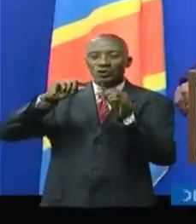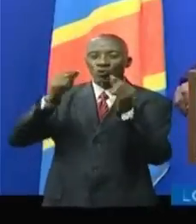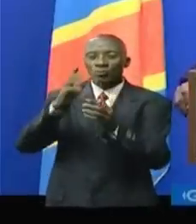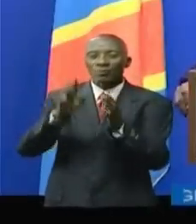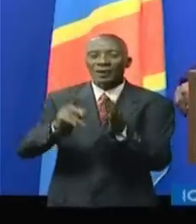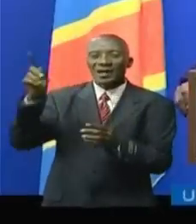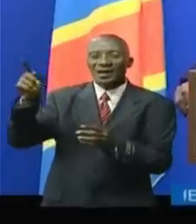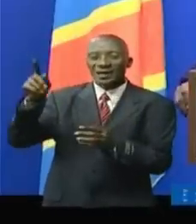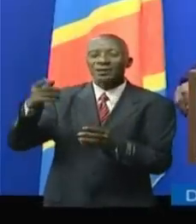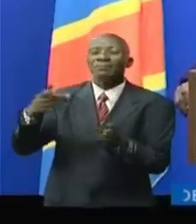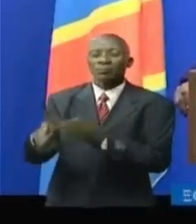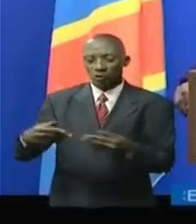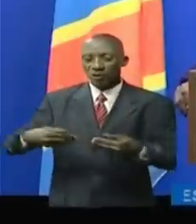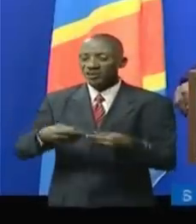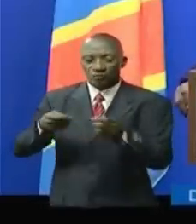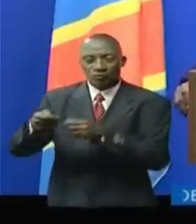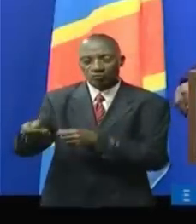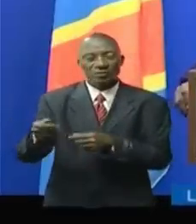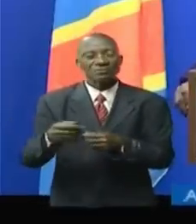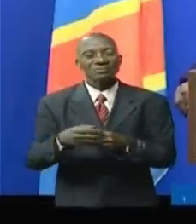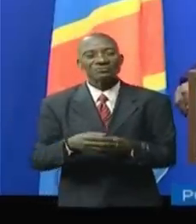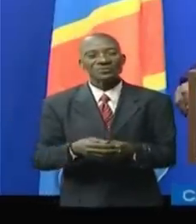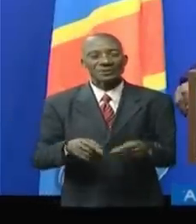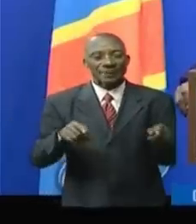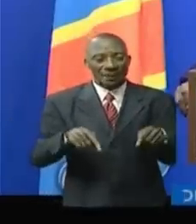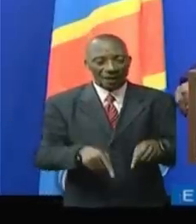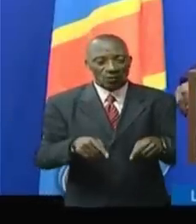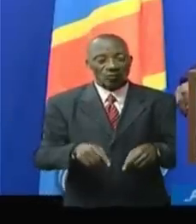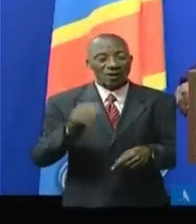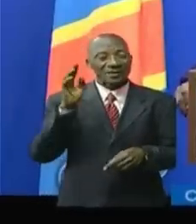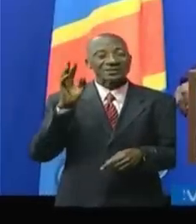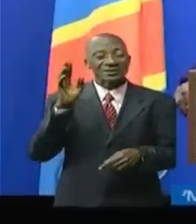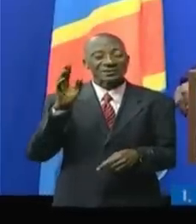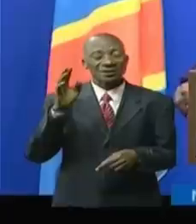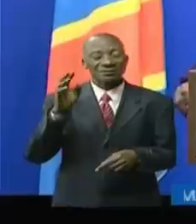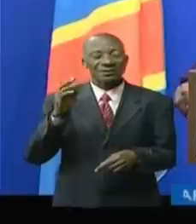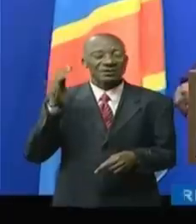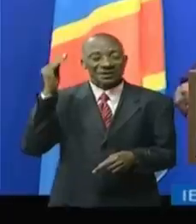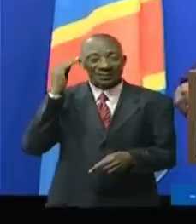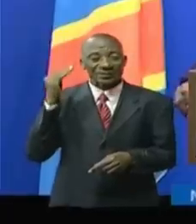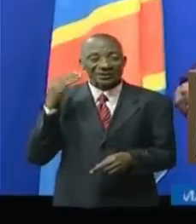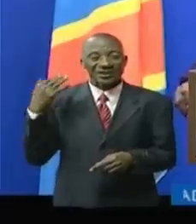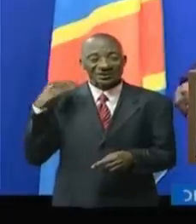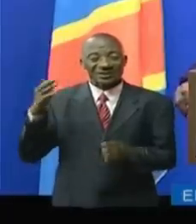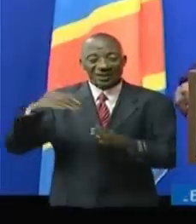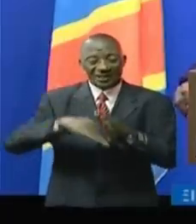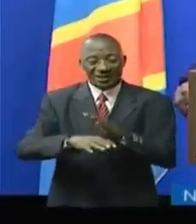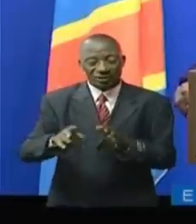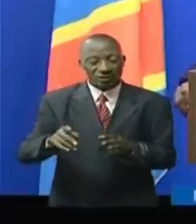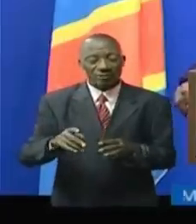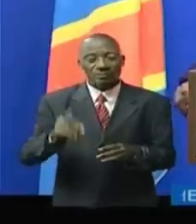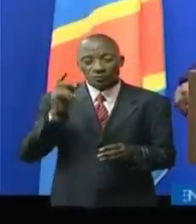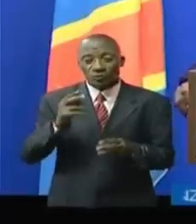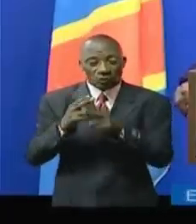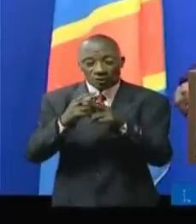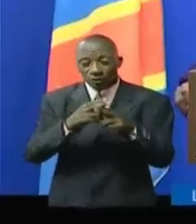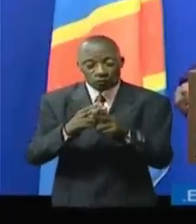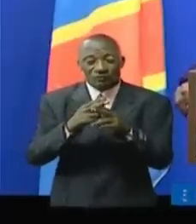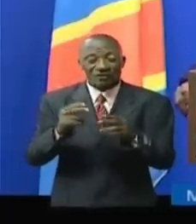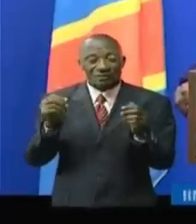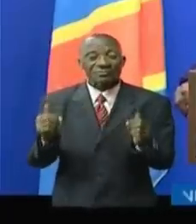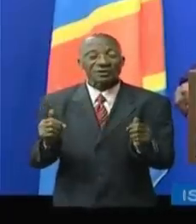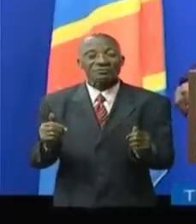est le ministre d'État de la Justice de prendre toutes les dispositions pour que les magistrats soient mis dans